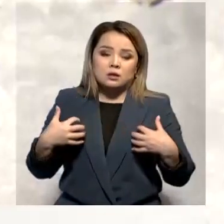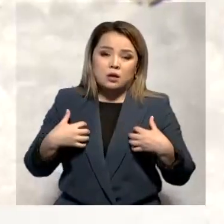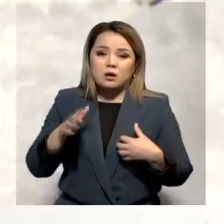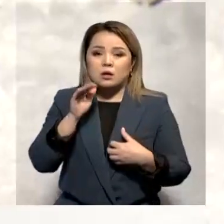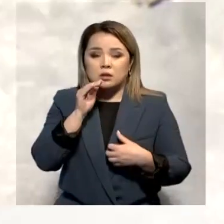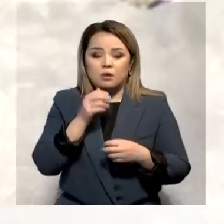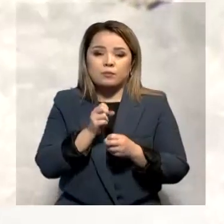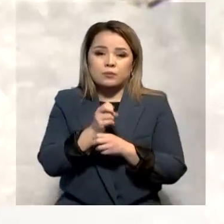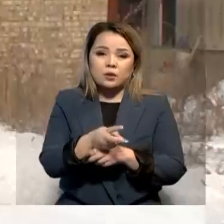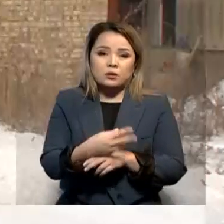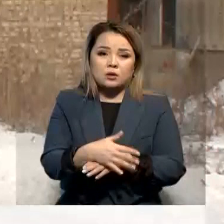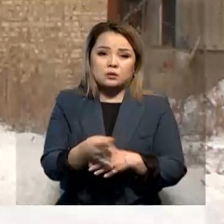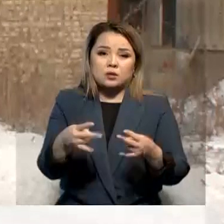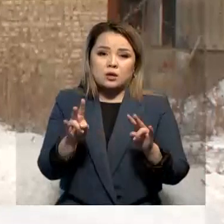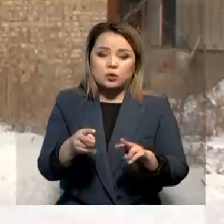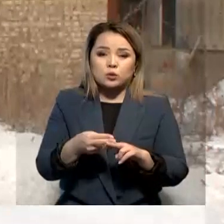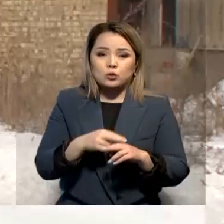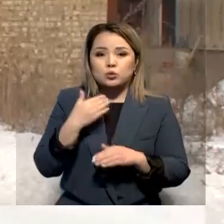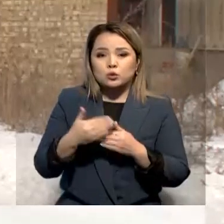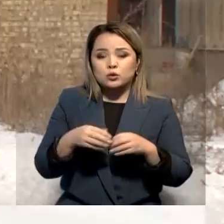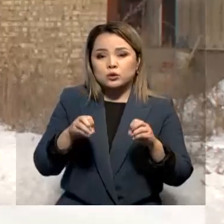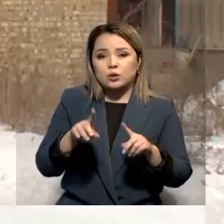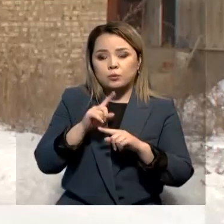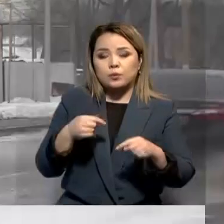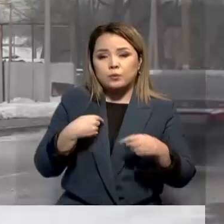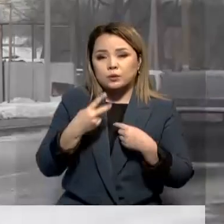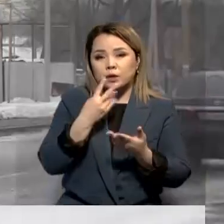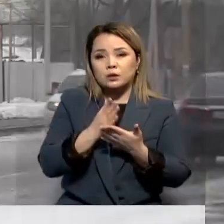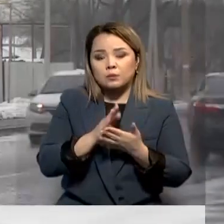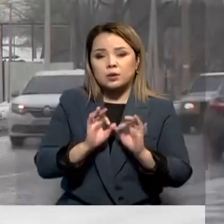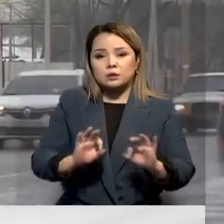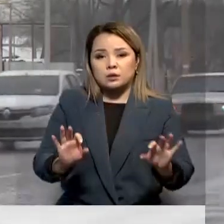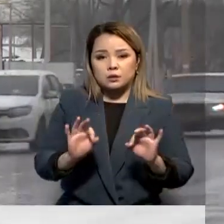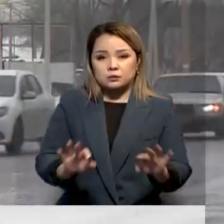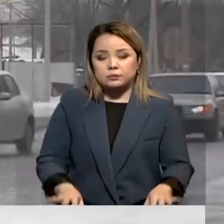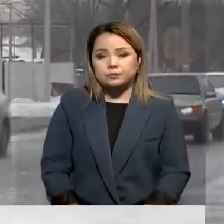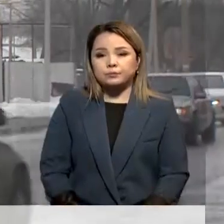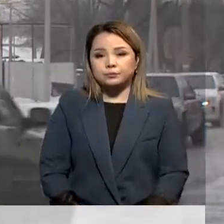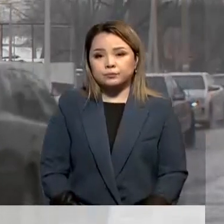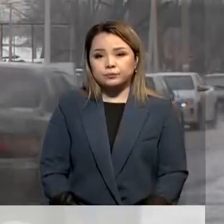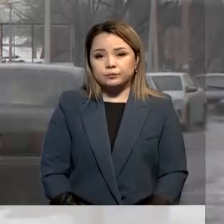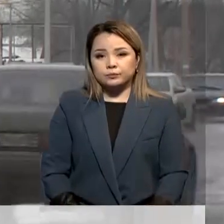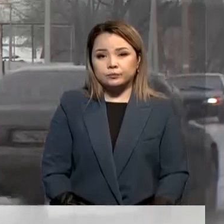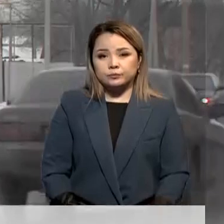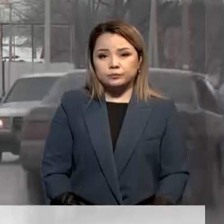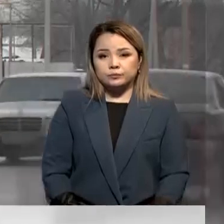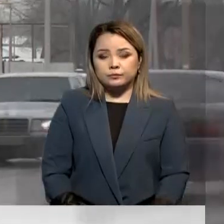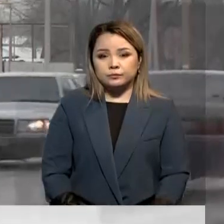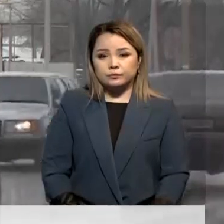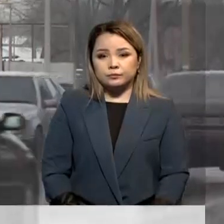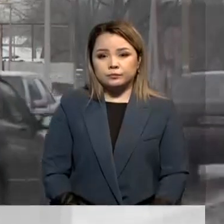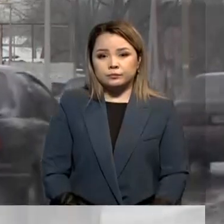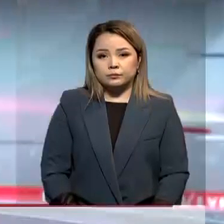қаңғытып жібермесе екен дейді. Әйтпесе бұл мәселе жуық арада шешілмейтіні анық. Аршын Кемелжан, Әбен Нарымбаев, Хабар 24, Алматы облысынан.